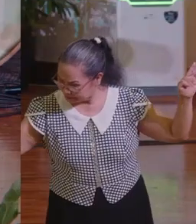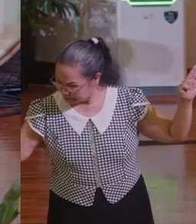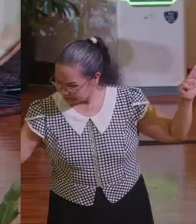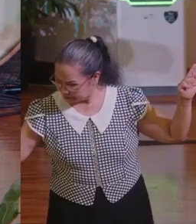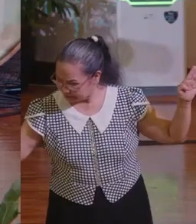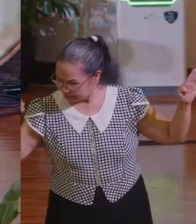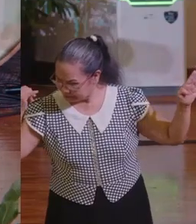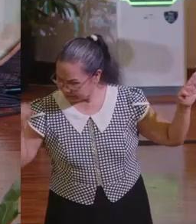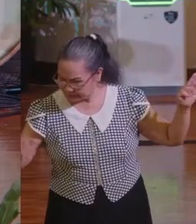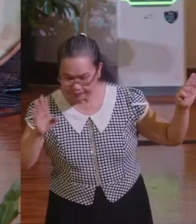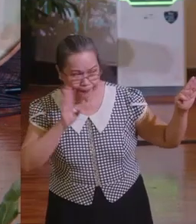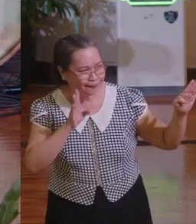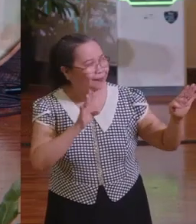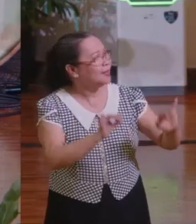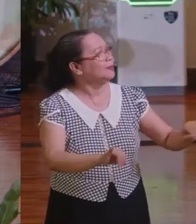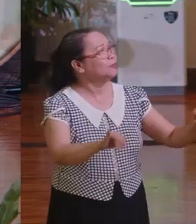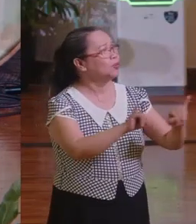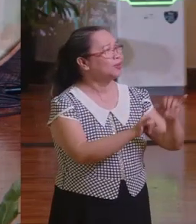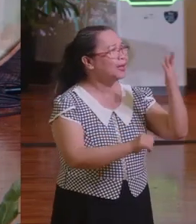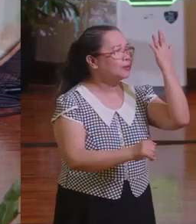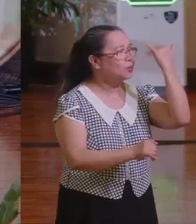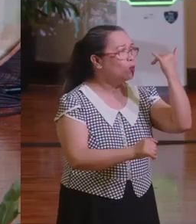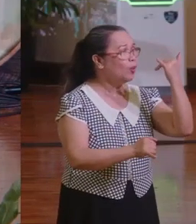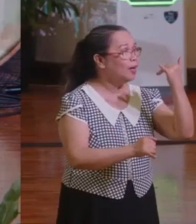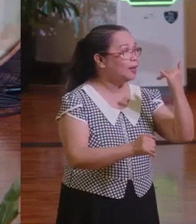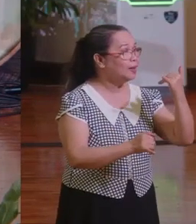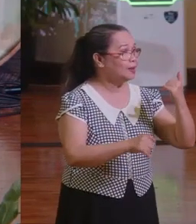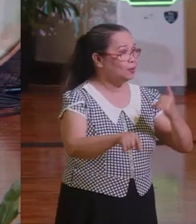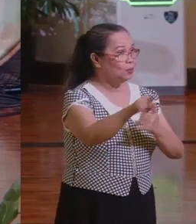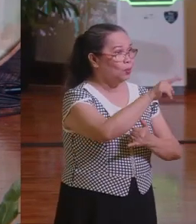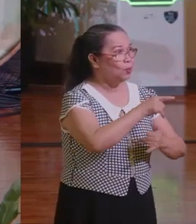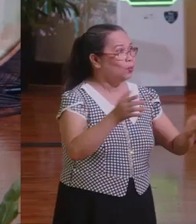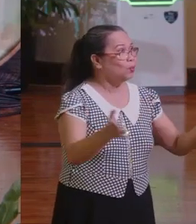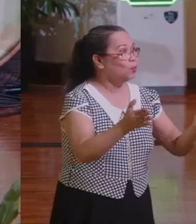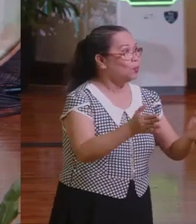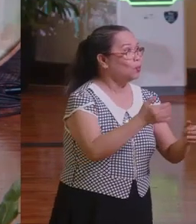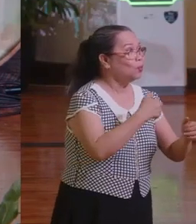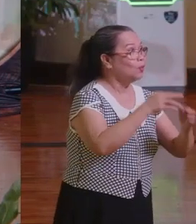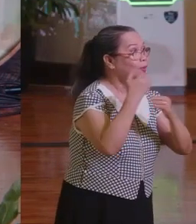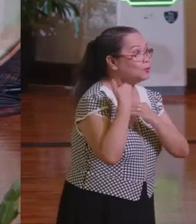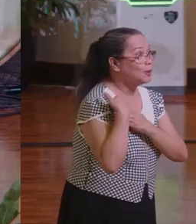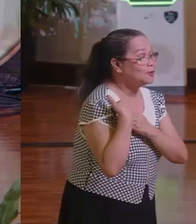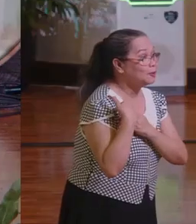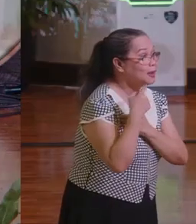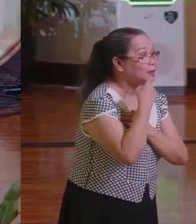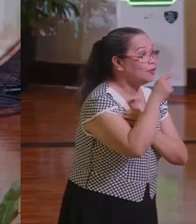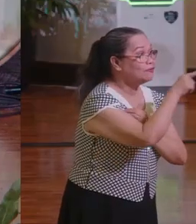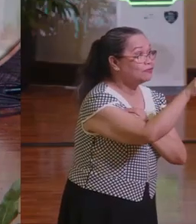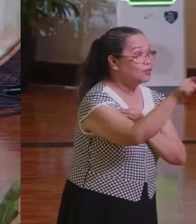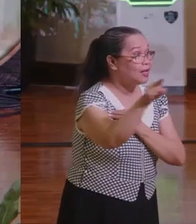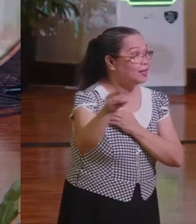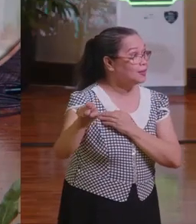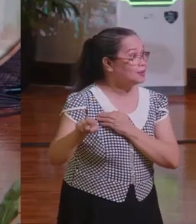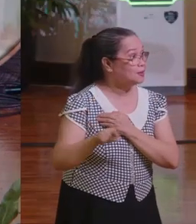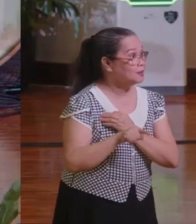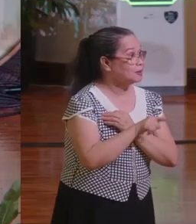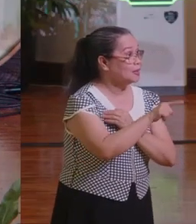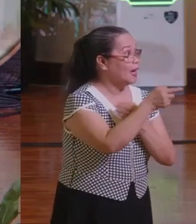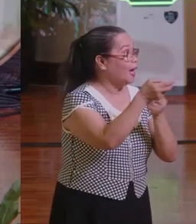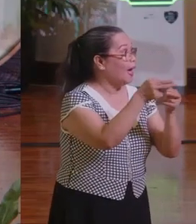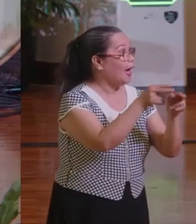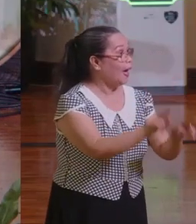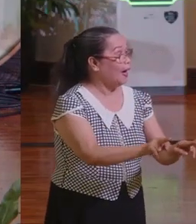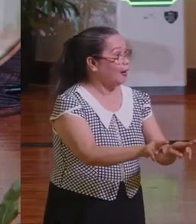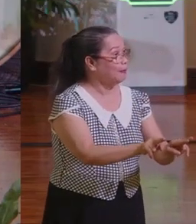po yun sapagkat yung kanyang hinihikayat na gawin natin, bearing one another's burden, ay mangyayari lamang